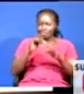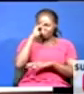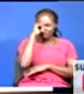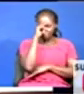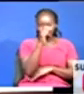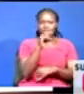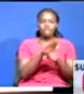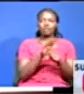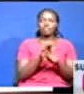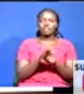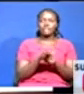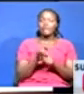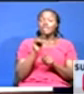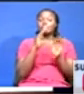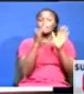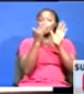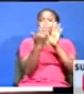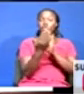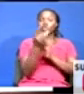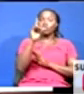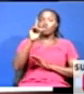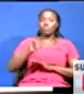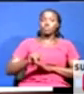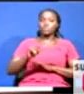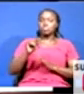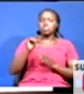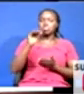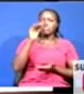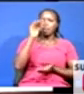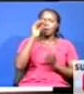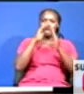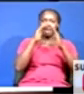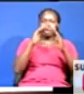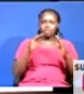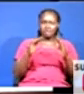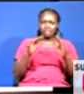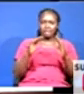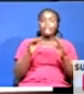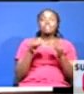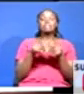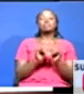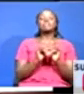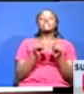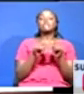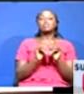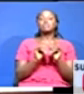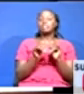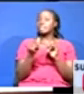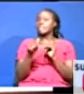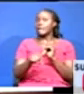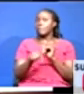Hii approach ya affordable housing ambayo inatekelezwa hapa ni kitu tunatakiwa